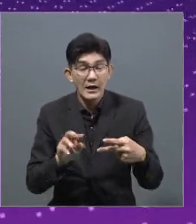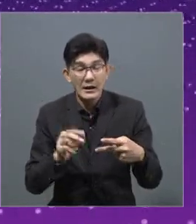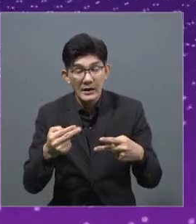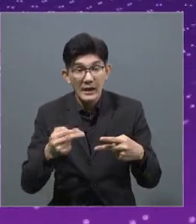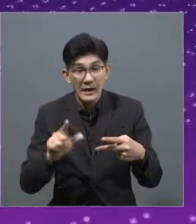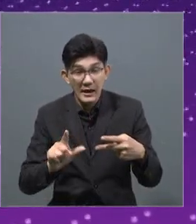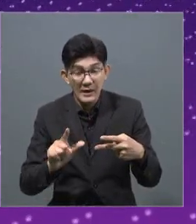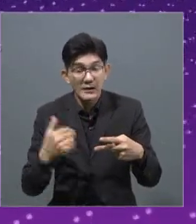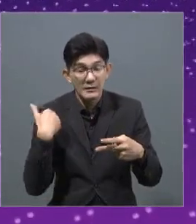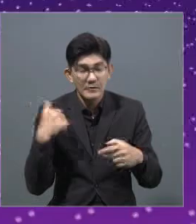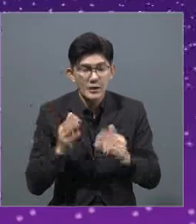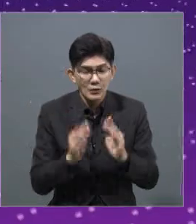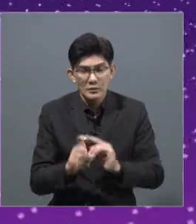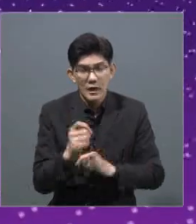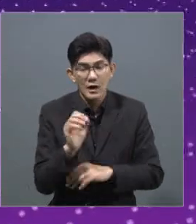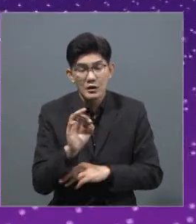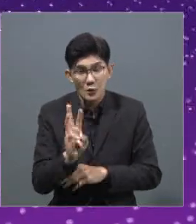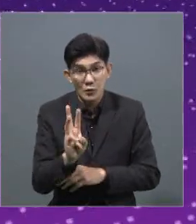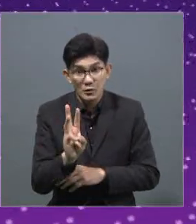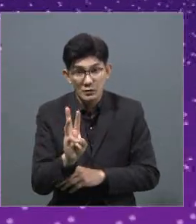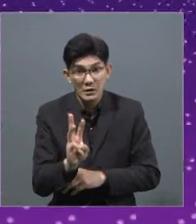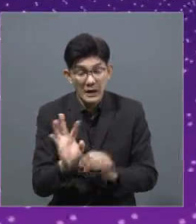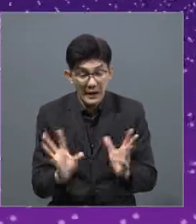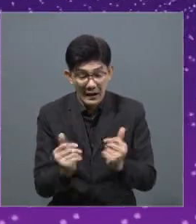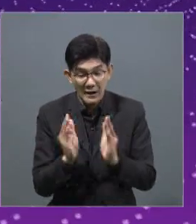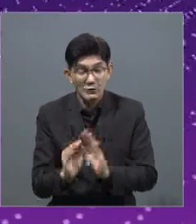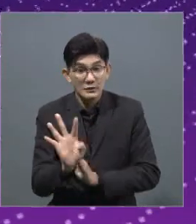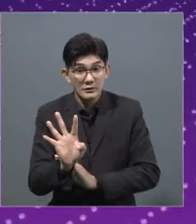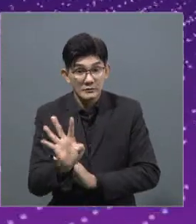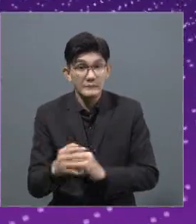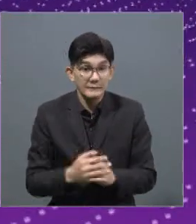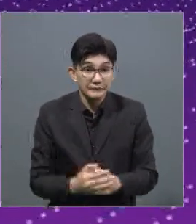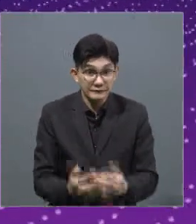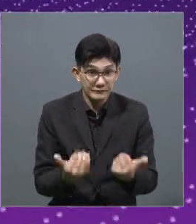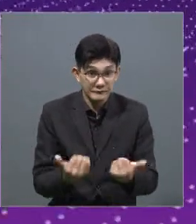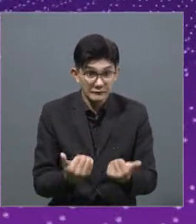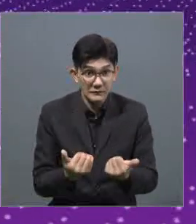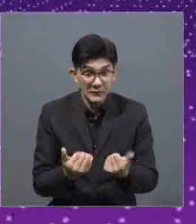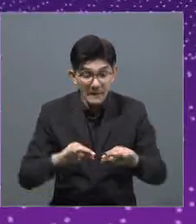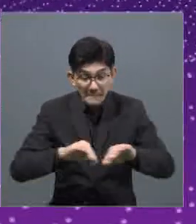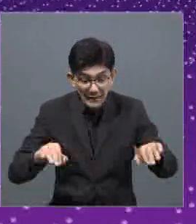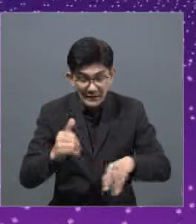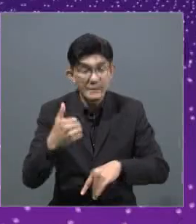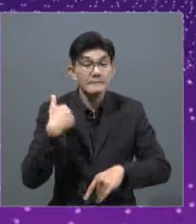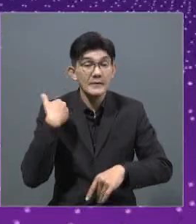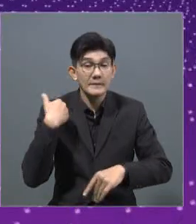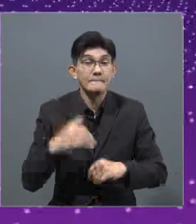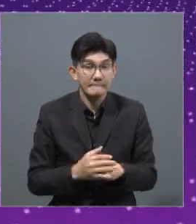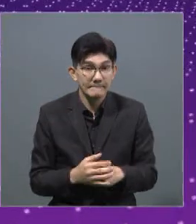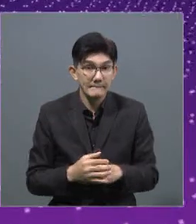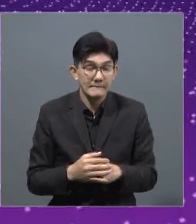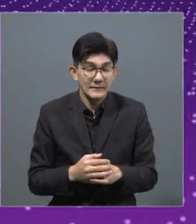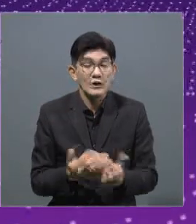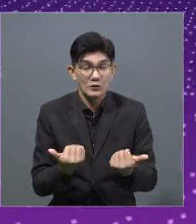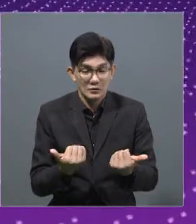สียชีวิตรวม6คนเลยนะครับและตอนนี้ยังมีผู้ที่สูญหายอยู่อีก4คนล่าสุดก็เปิดเส้นทางหมู่บ้านดอยแหลมหมู่13ได้แล้ว